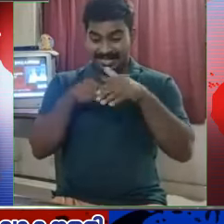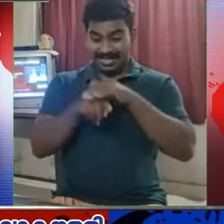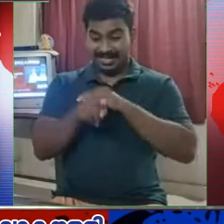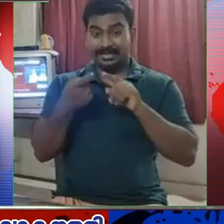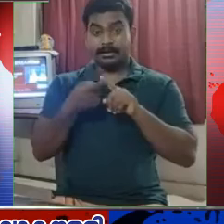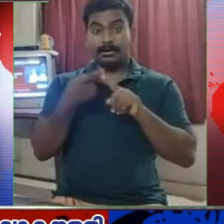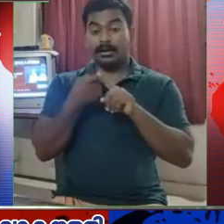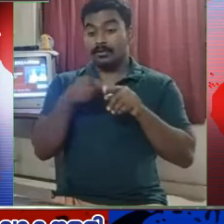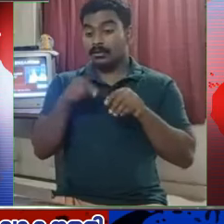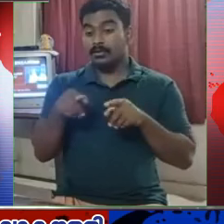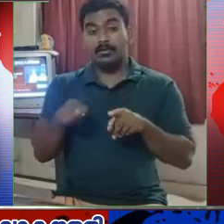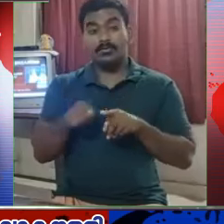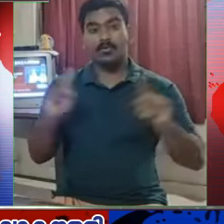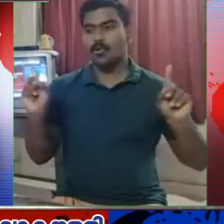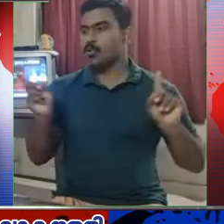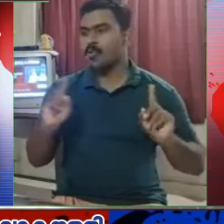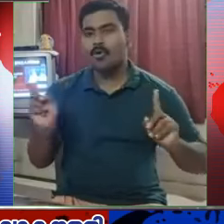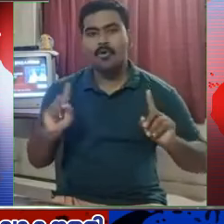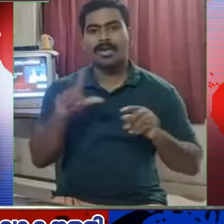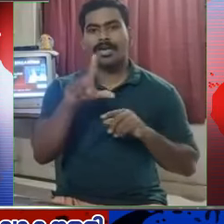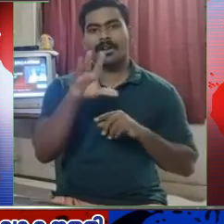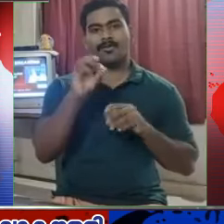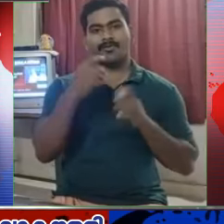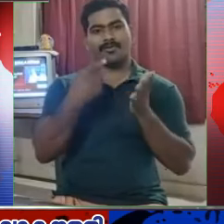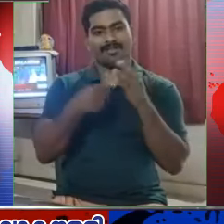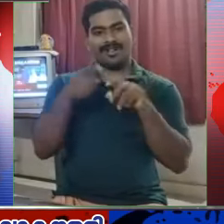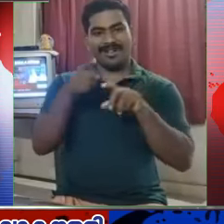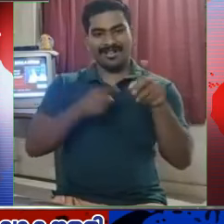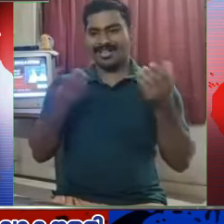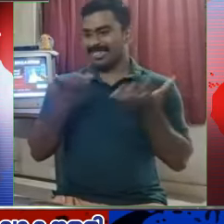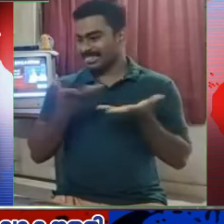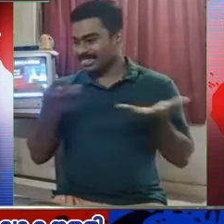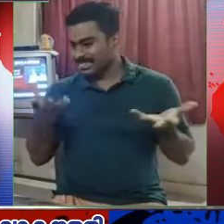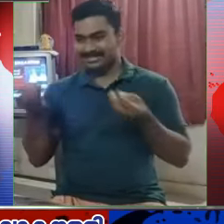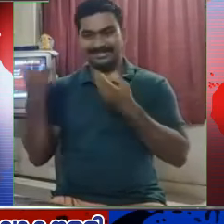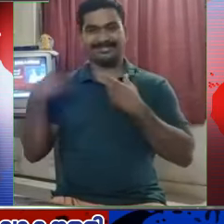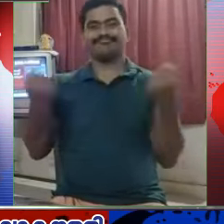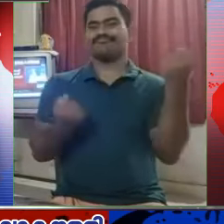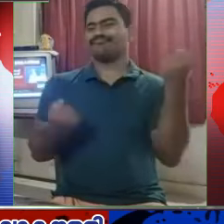ഇതിൽ 1-2 ലക്ഷണങ്ങളുണ്ടെങ്കിൽ തന്നെ സാമ്പിൾ എടുക്കുകയും